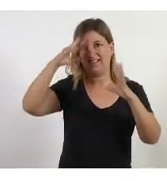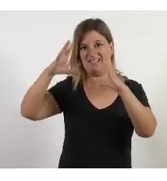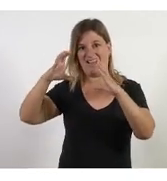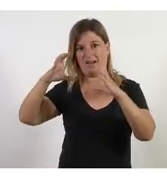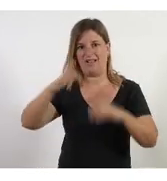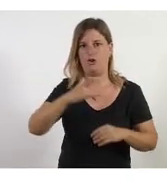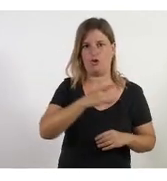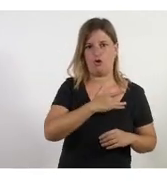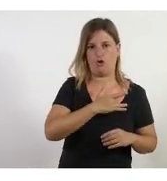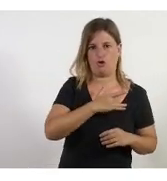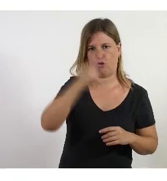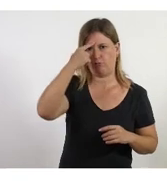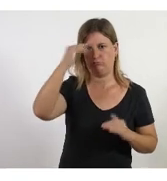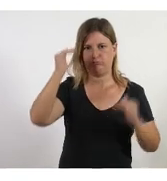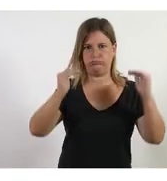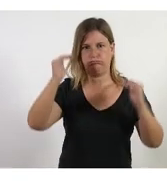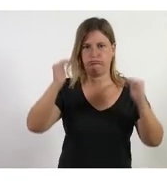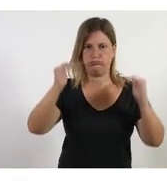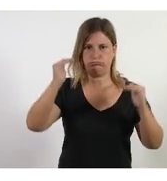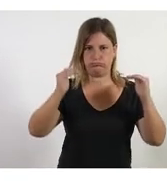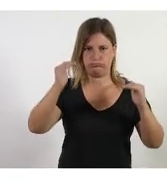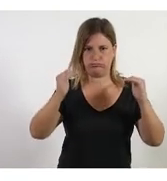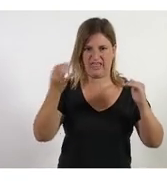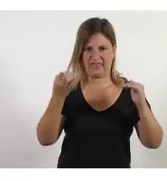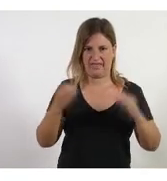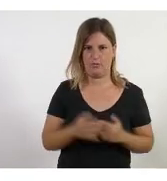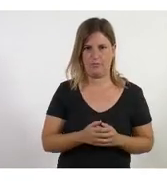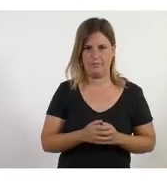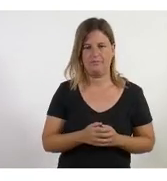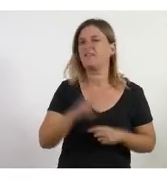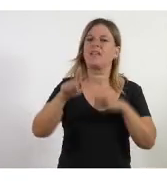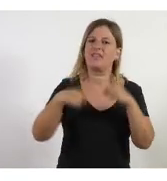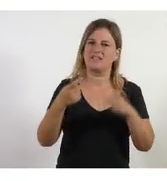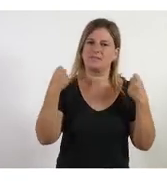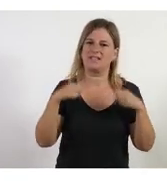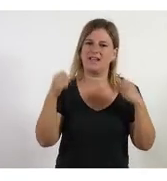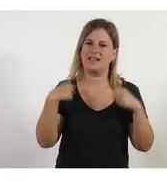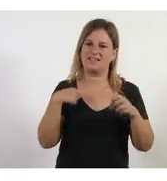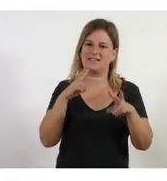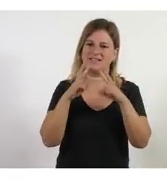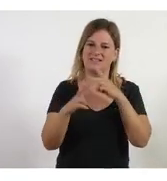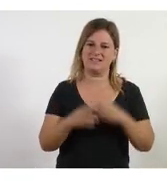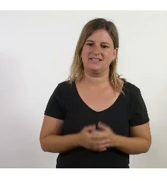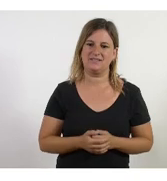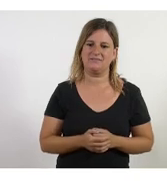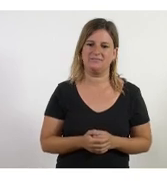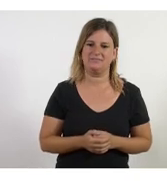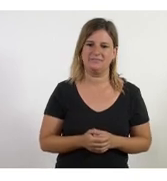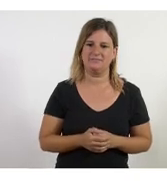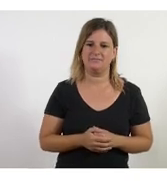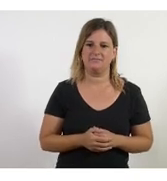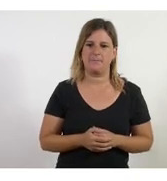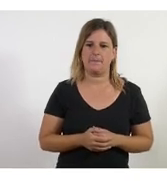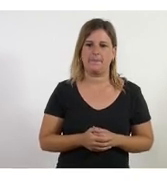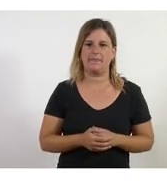la vibració de la meva ment al cor. Després us dono un exercici per anivellar-ho, això.